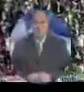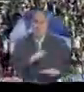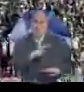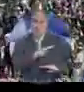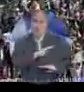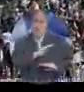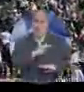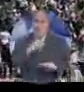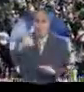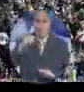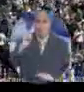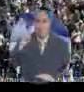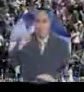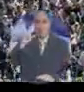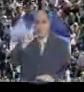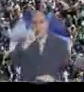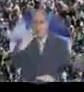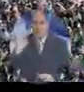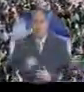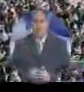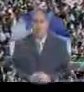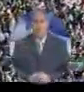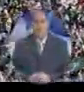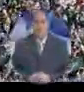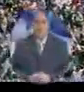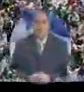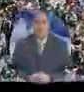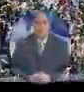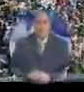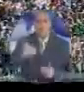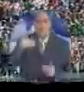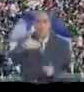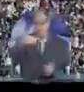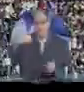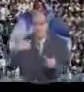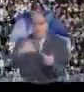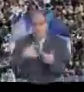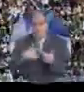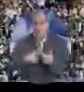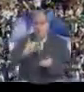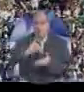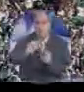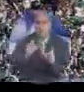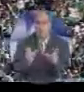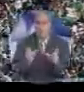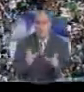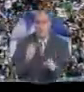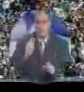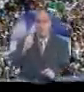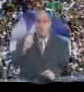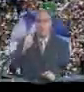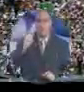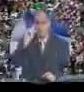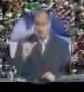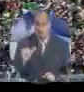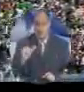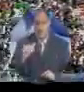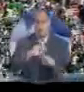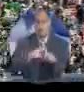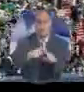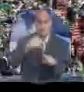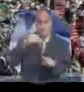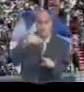الحارس الأول طبعا ويدخل اللقاء، الجهة اليمنى مهدي مصطفى، وسط الدفاع سيكون عنتر يحيى ومجاني،